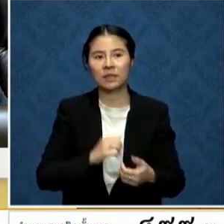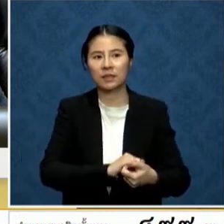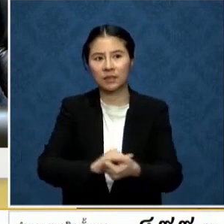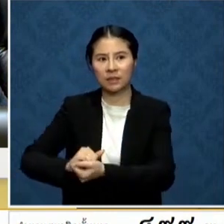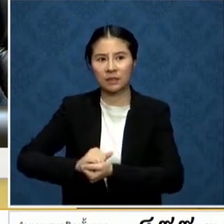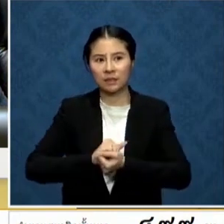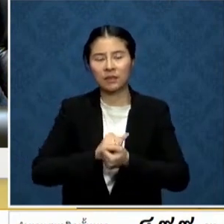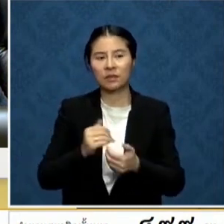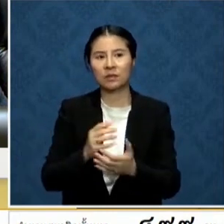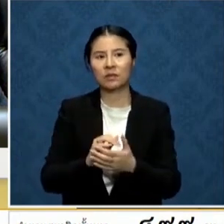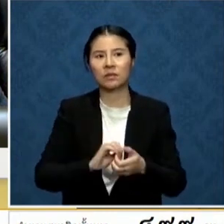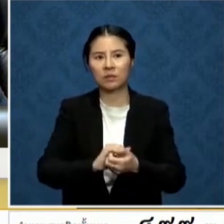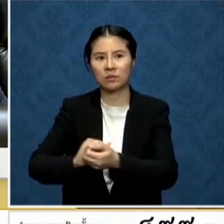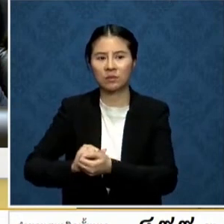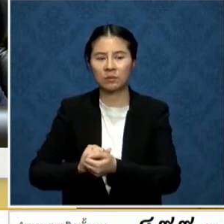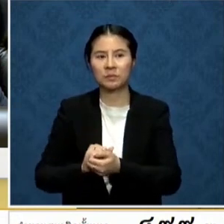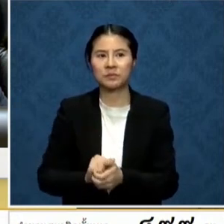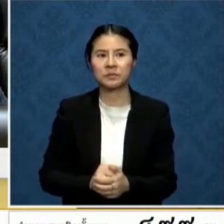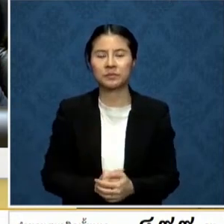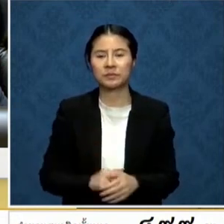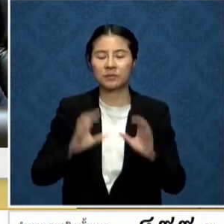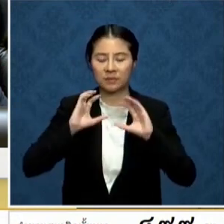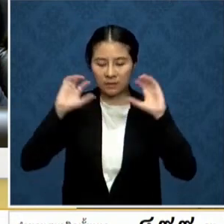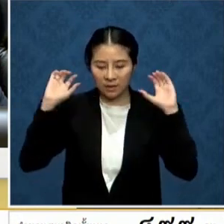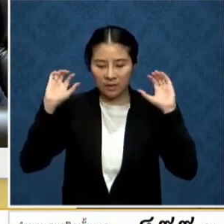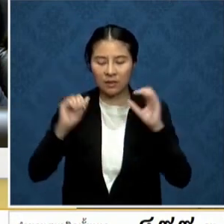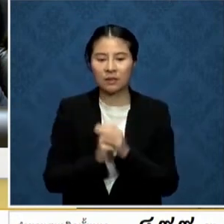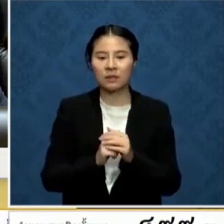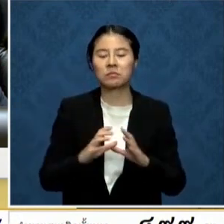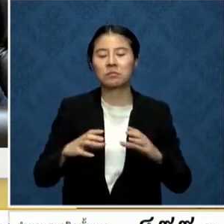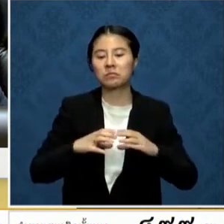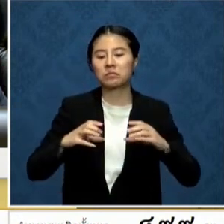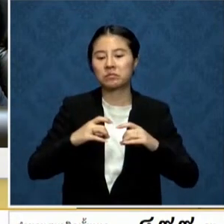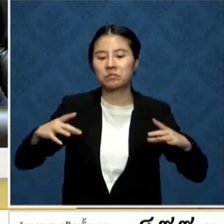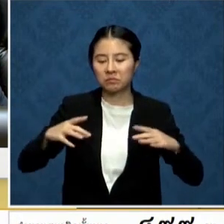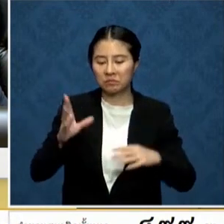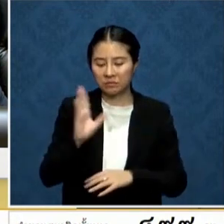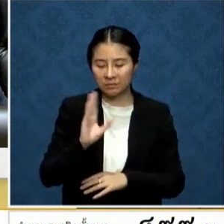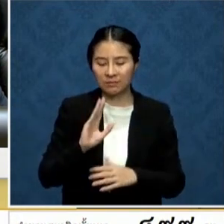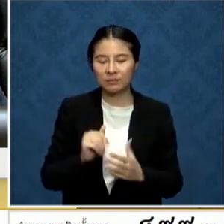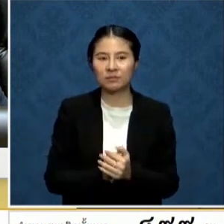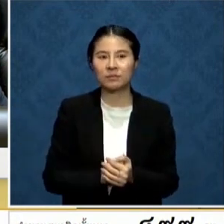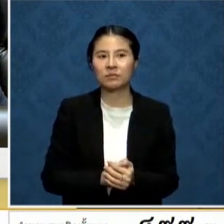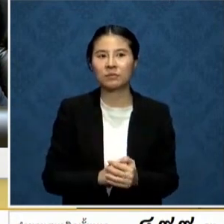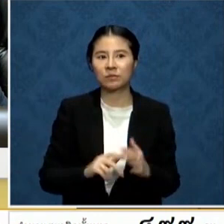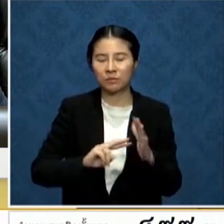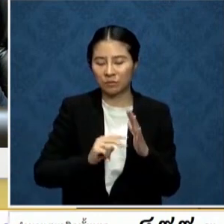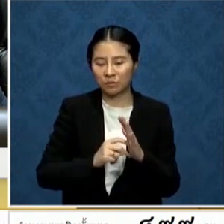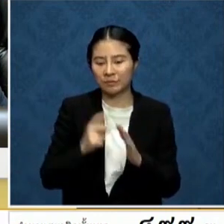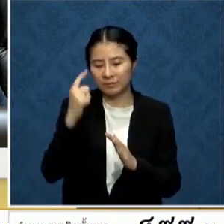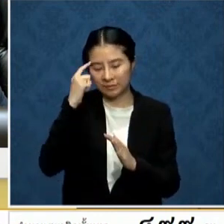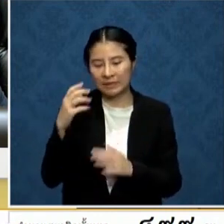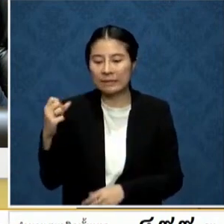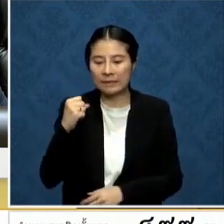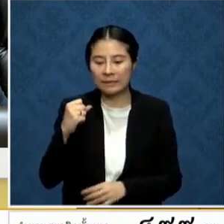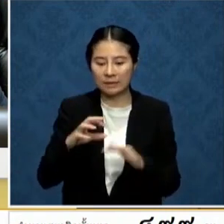งานร่วมกันในสภาแห่งนี้มันไม่ใช่เรื่องของรัฐบาลไม่ใช่เรื่องของฝ่ายค้านผมเชื่อว่าทุกท่านเคยพูดคำนี้กันยึดคำนั้นกัน